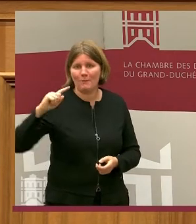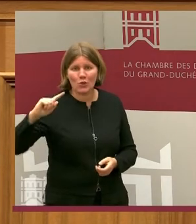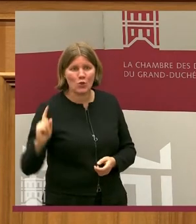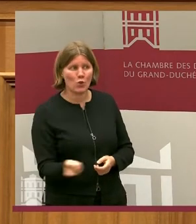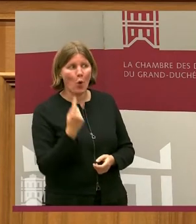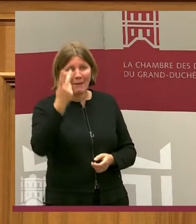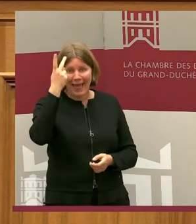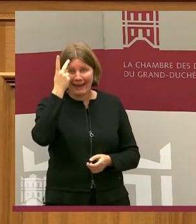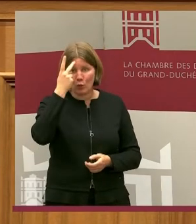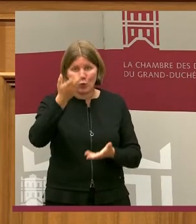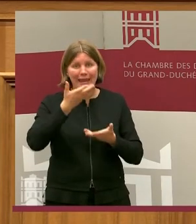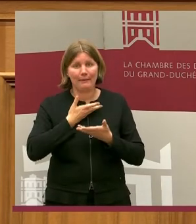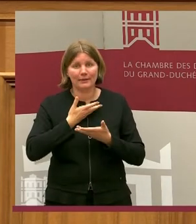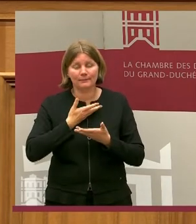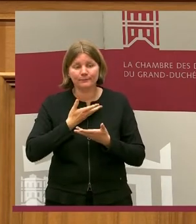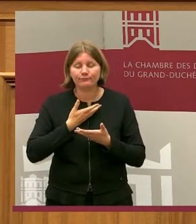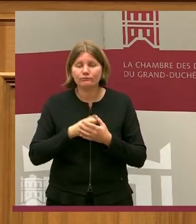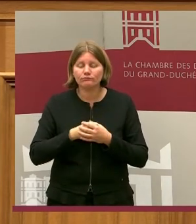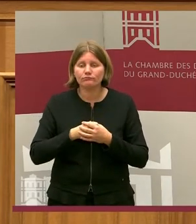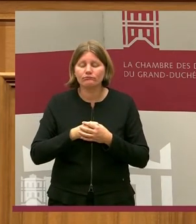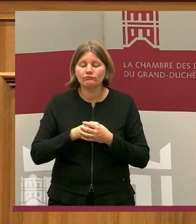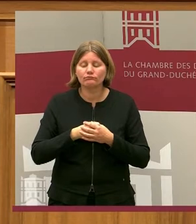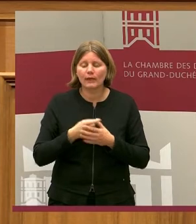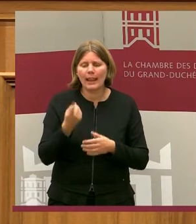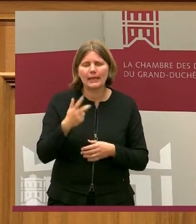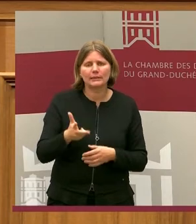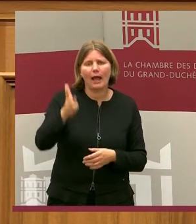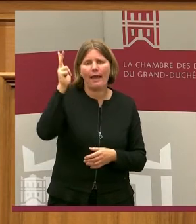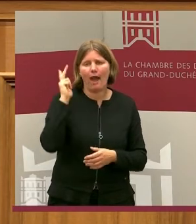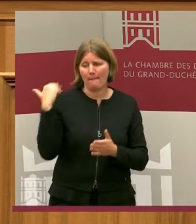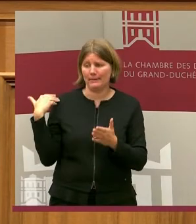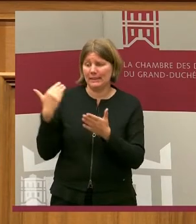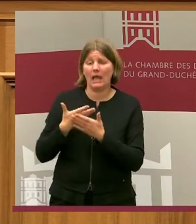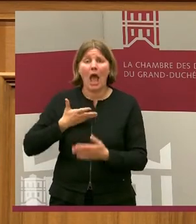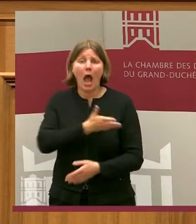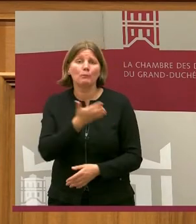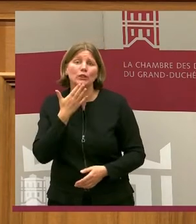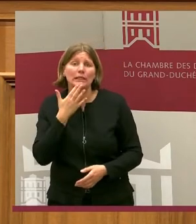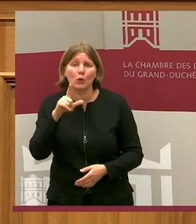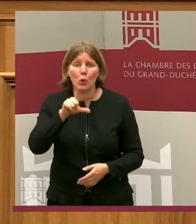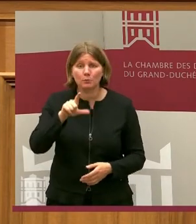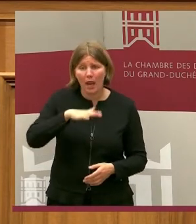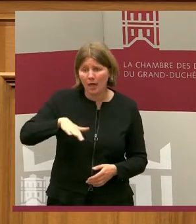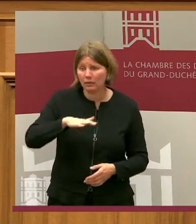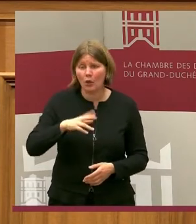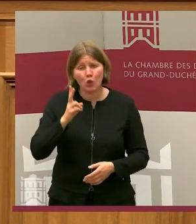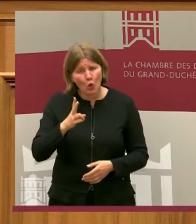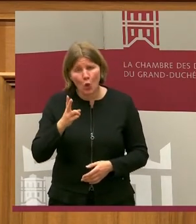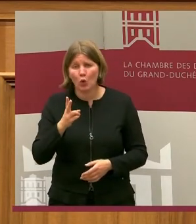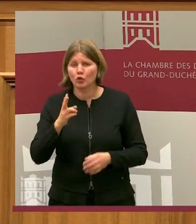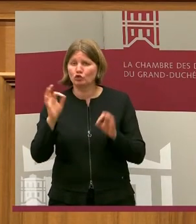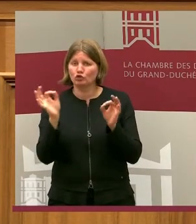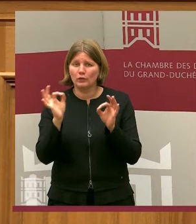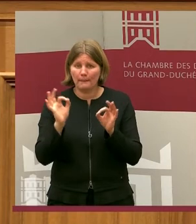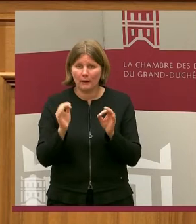an Erinnerung gerufen, dass die letzten 3 Jahre den Armutsrisiko hier im Land nach ein Jahr an die Luft